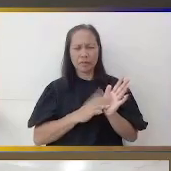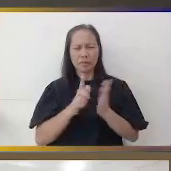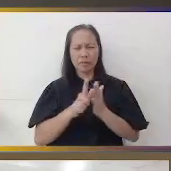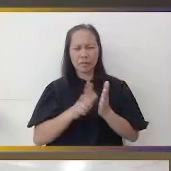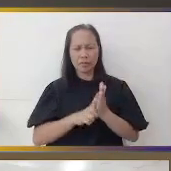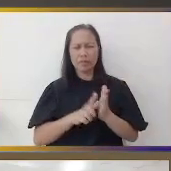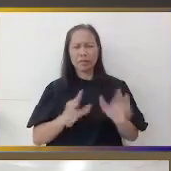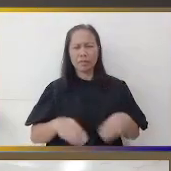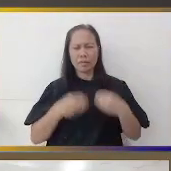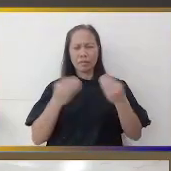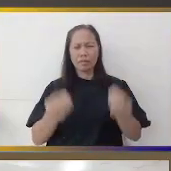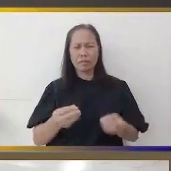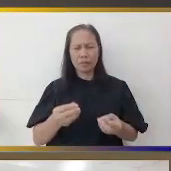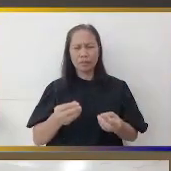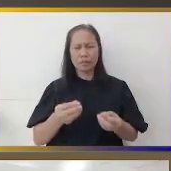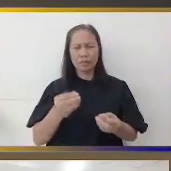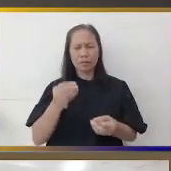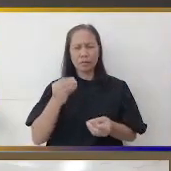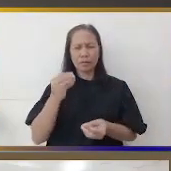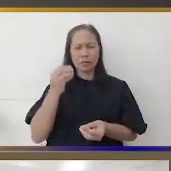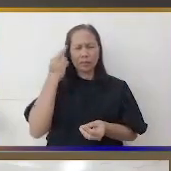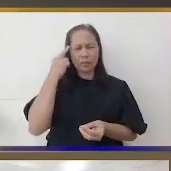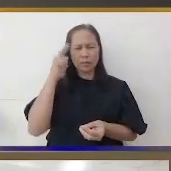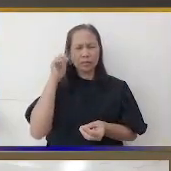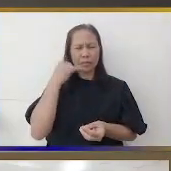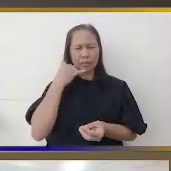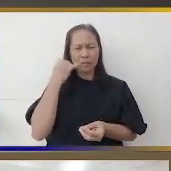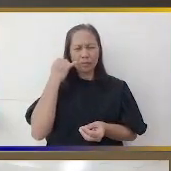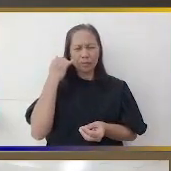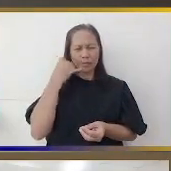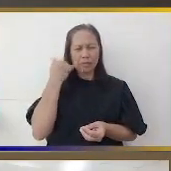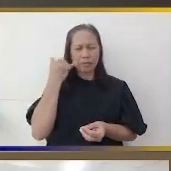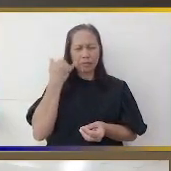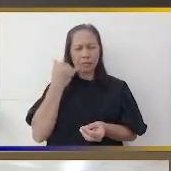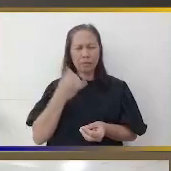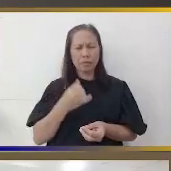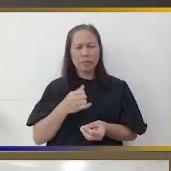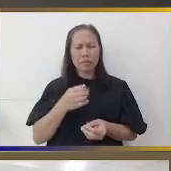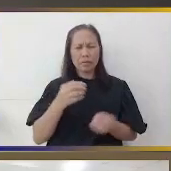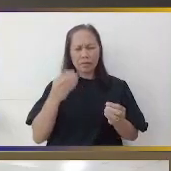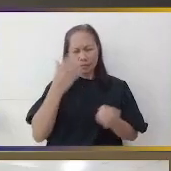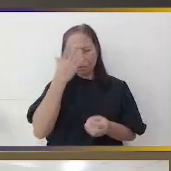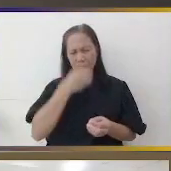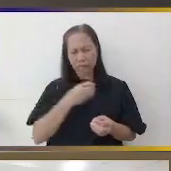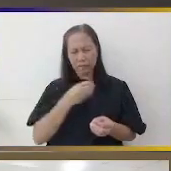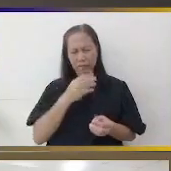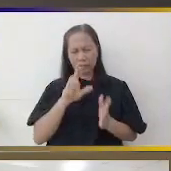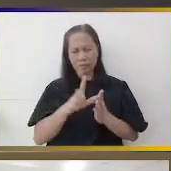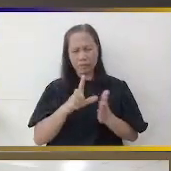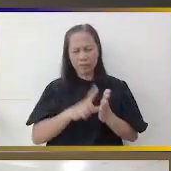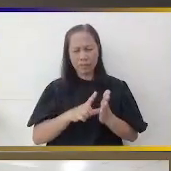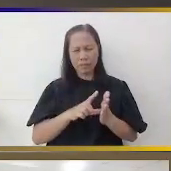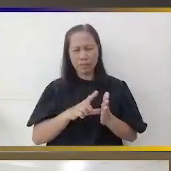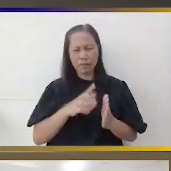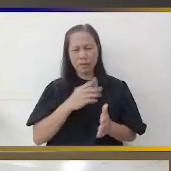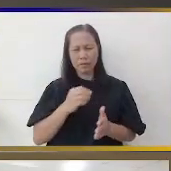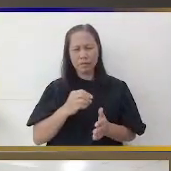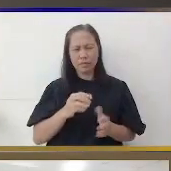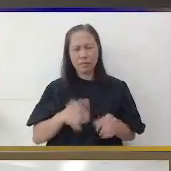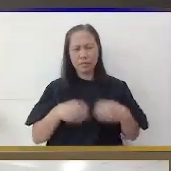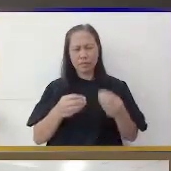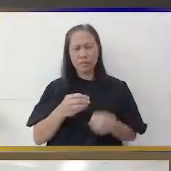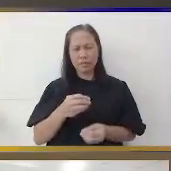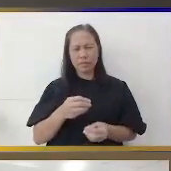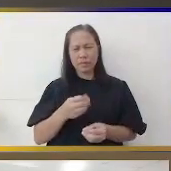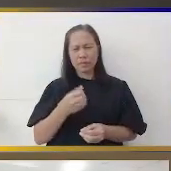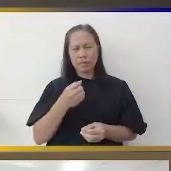lahas namin inyo and Contin to give our god wisdom knowledge understanding para patulo silang blessing